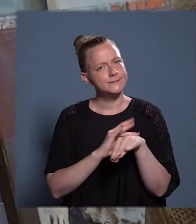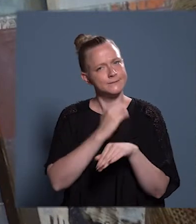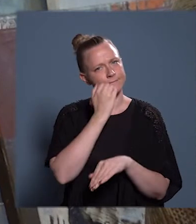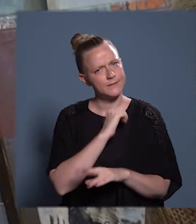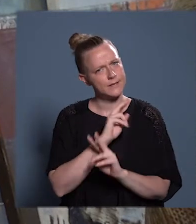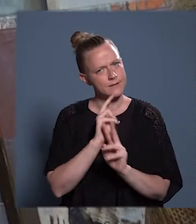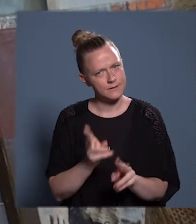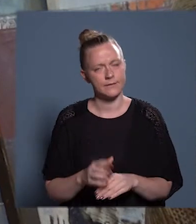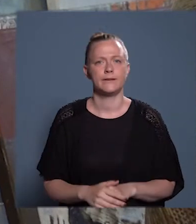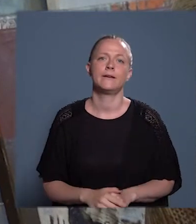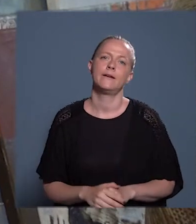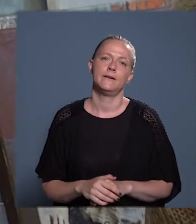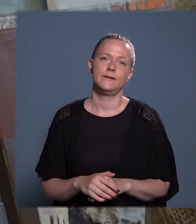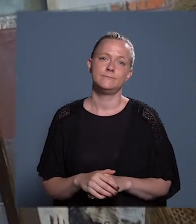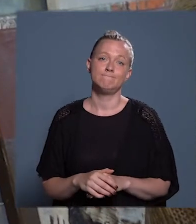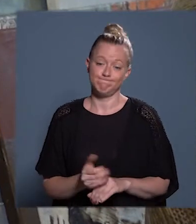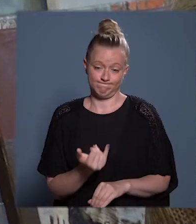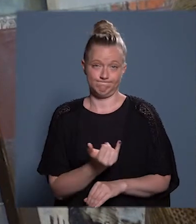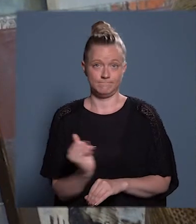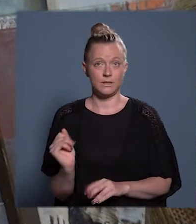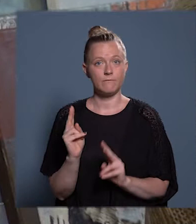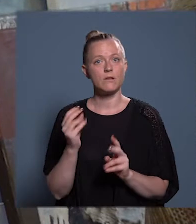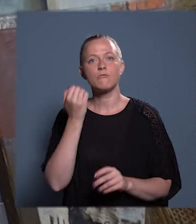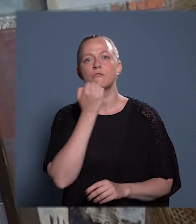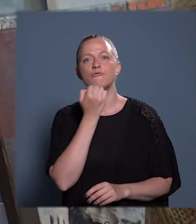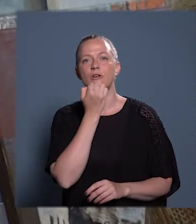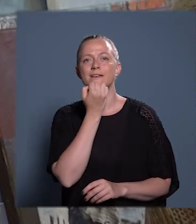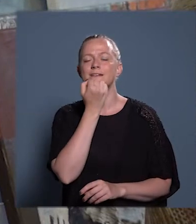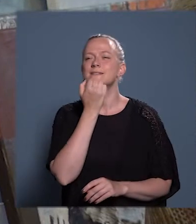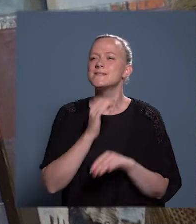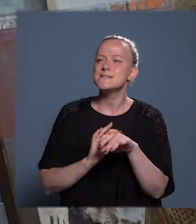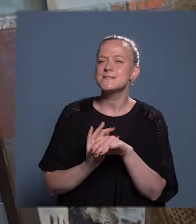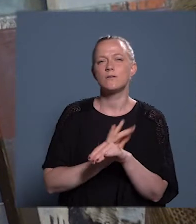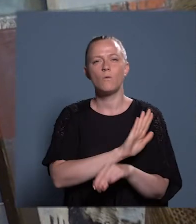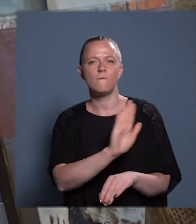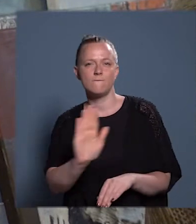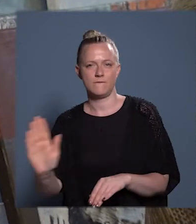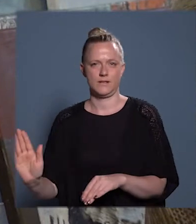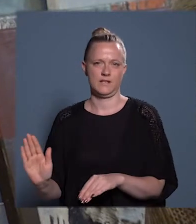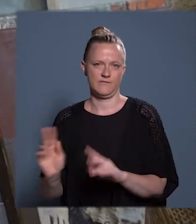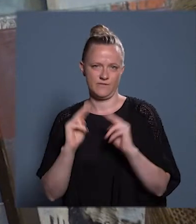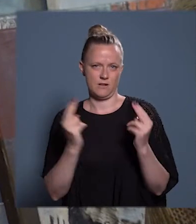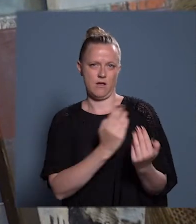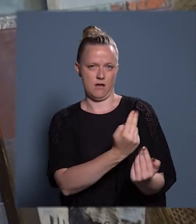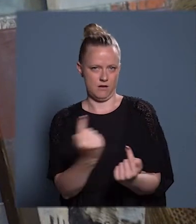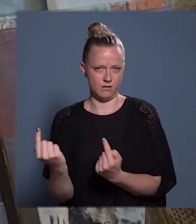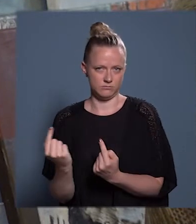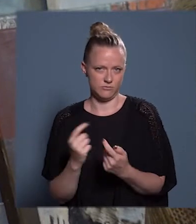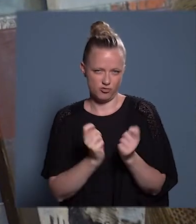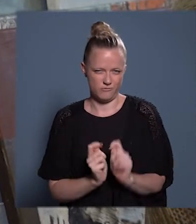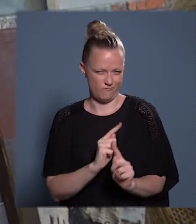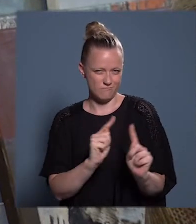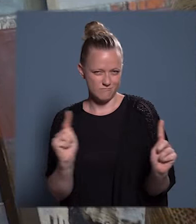kell, és ugye mindenkinek van egy saját színvilága, így a művészeket is, ahogy látom, hát úgy nekem